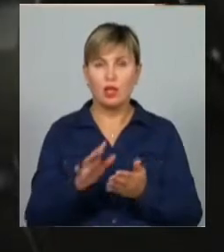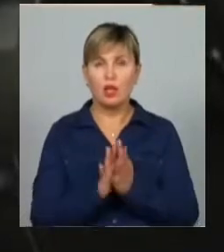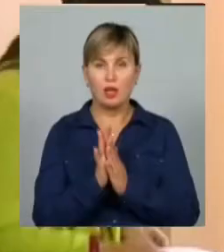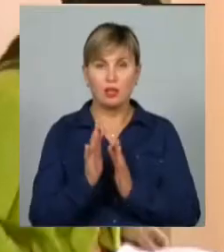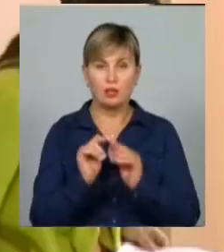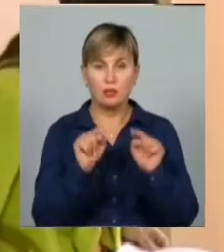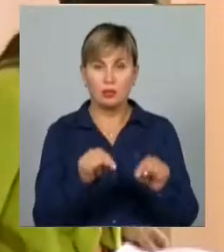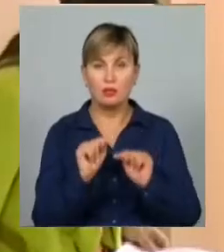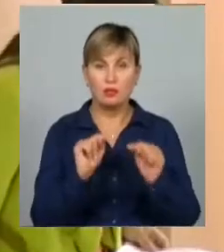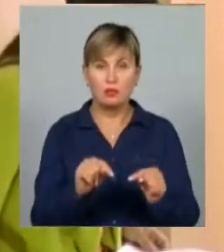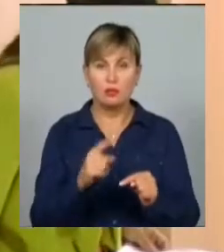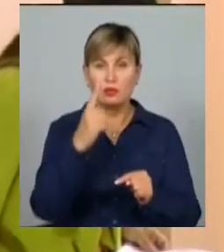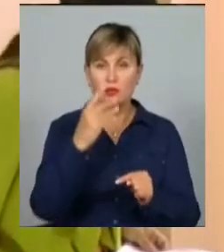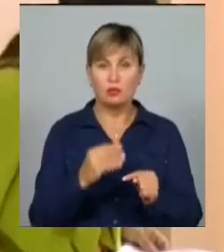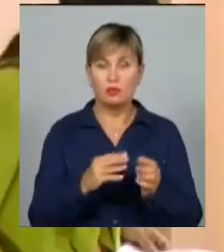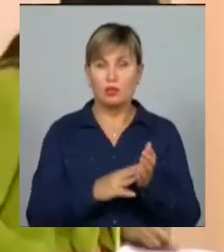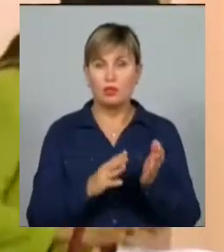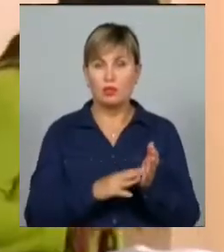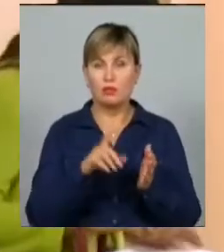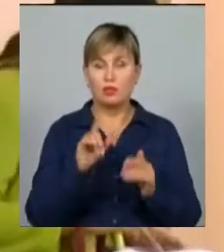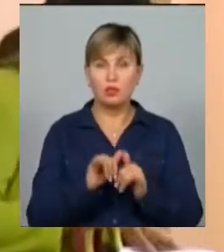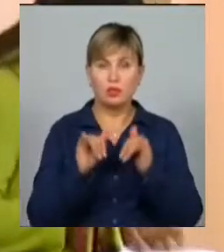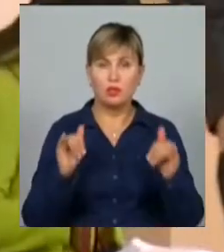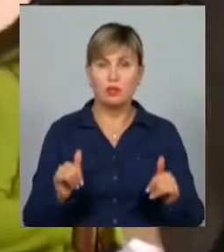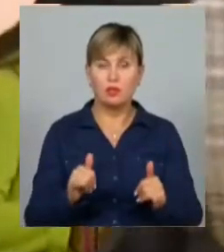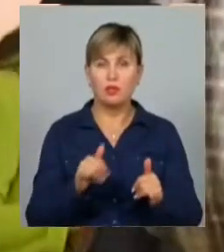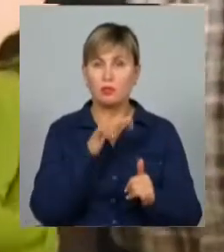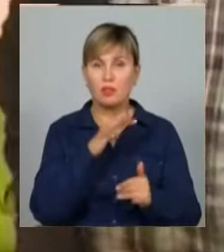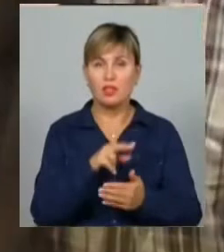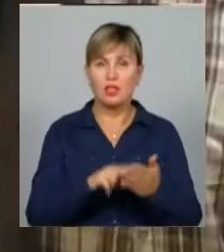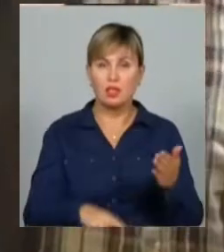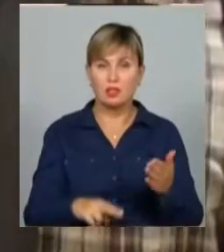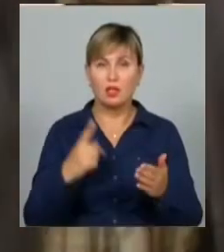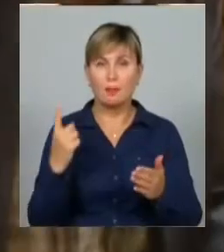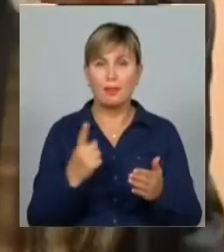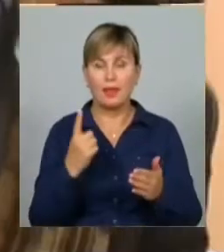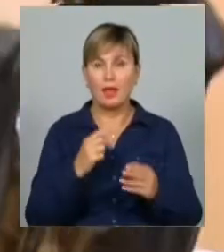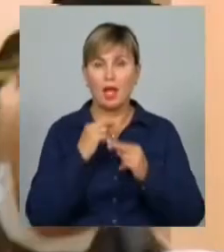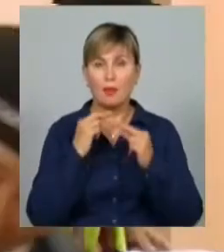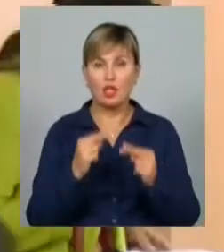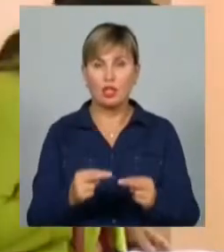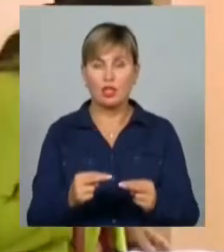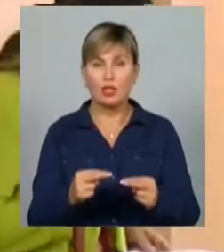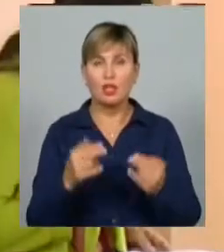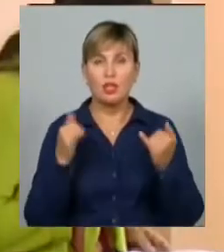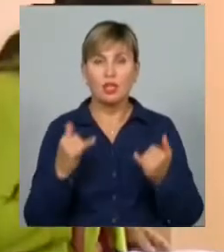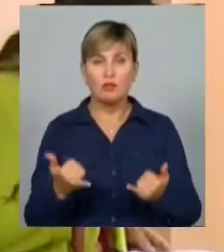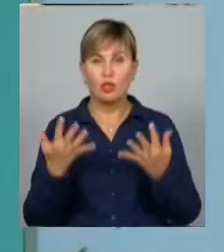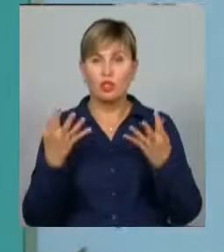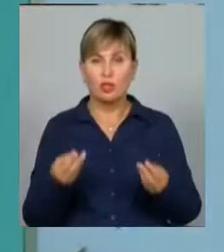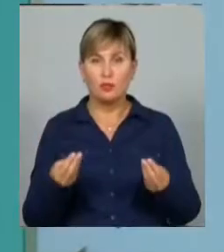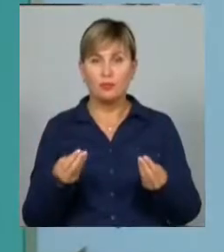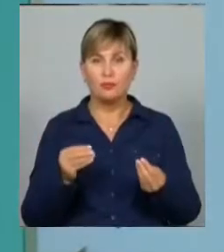вот регистрации, да, первых обращений и на сегодняшний день цифра составляет 139